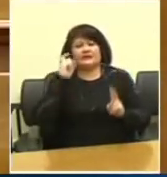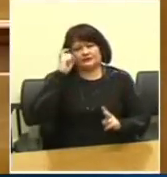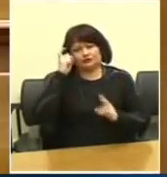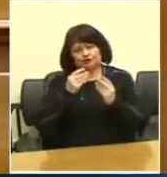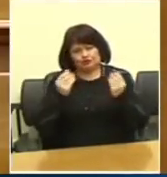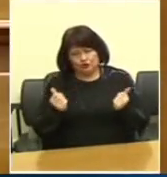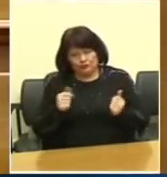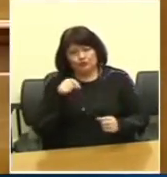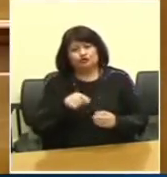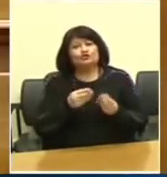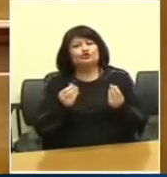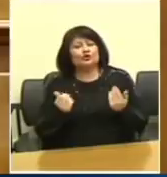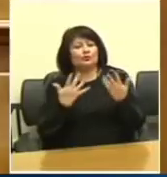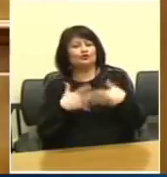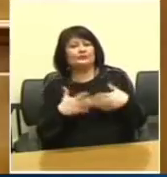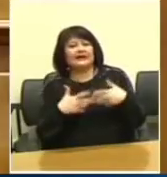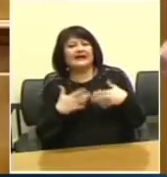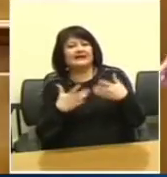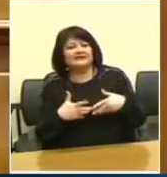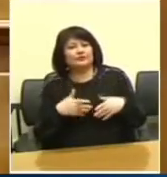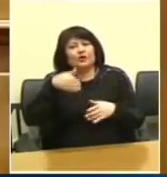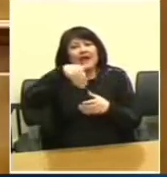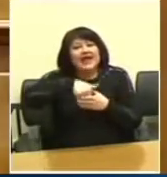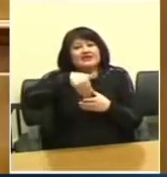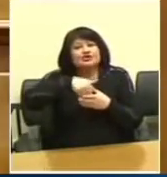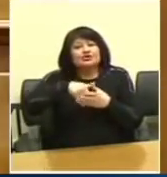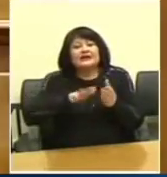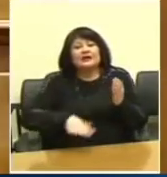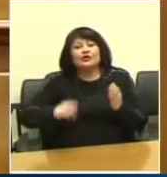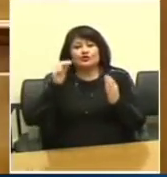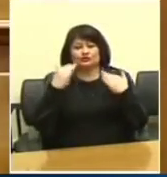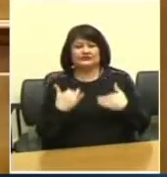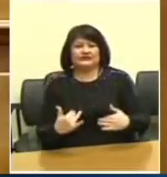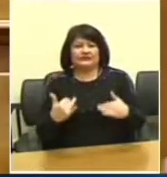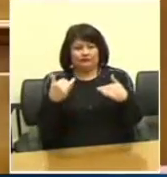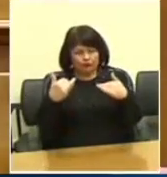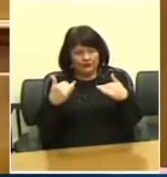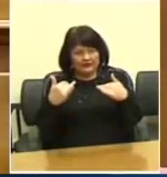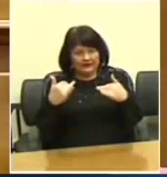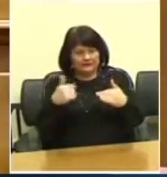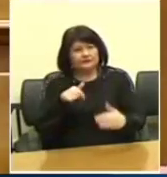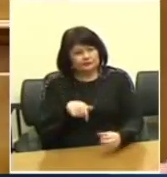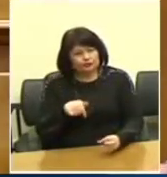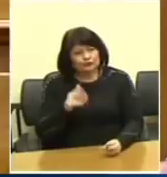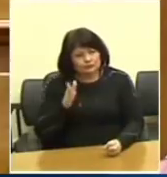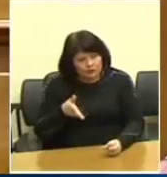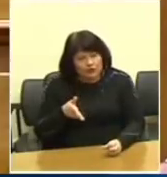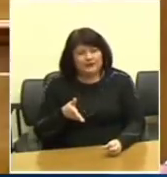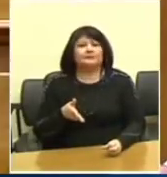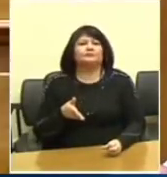ενός μηχανισμού εσωτερικού στον κοινοβουλευτισμό, που δεν είναι άλλος από